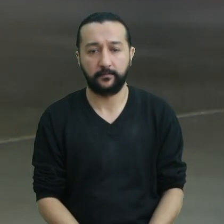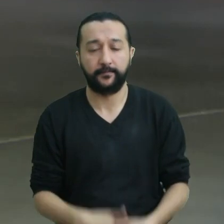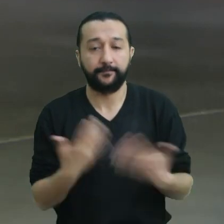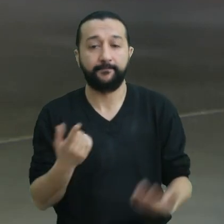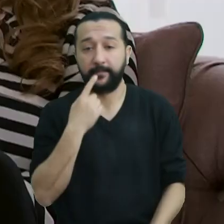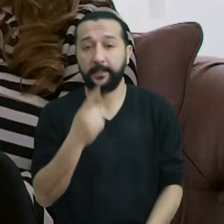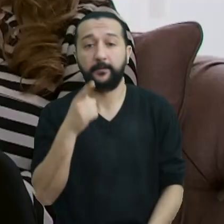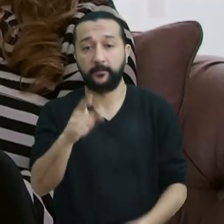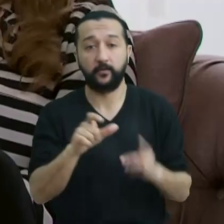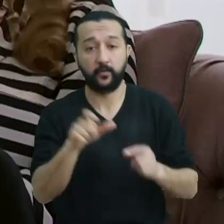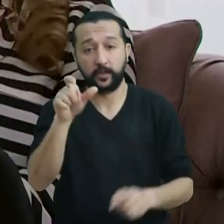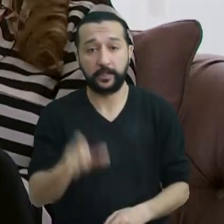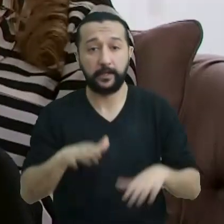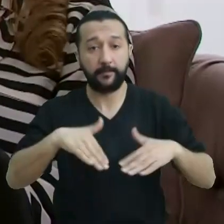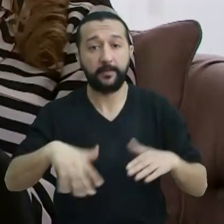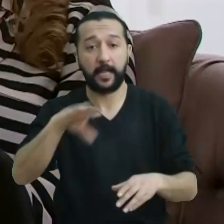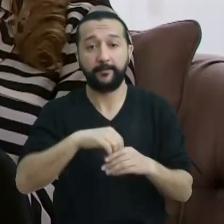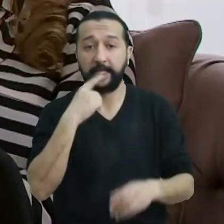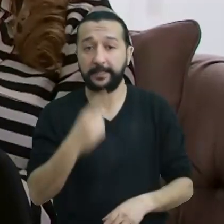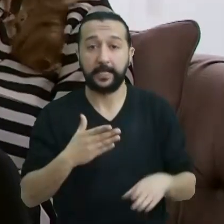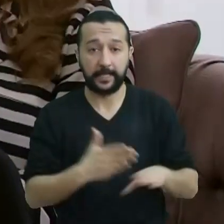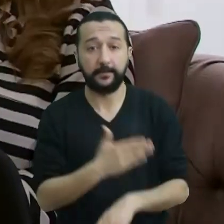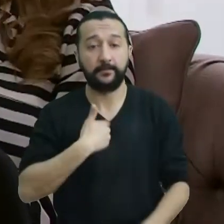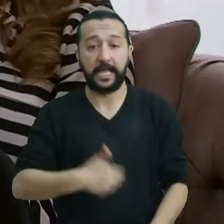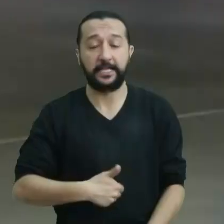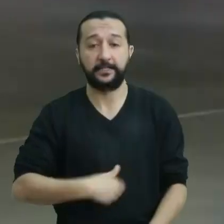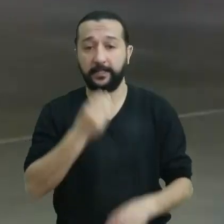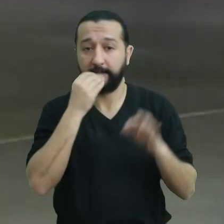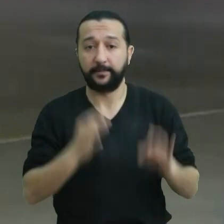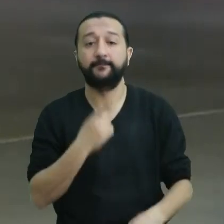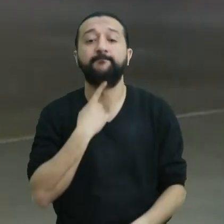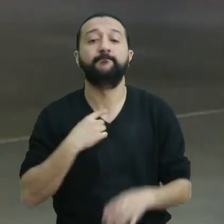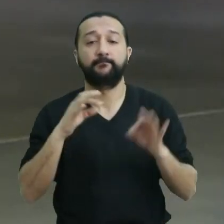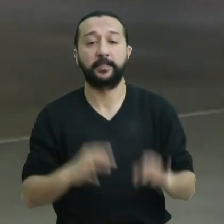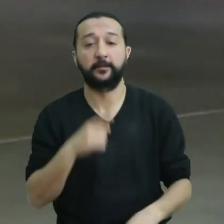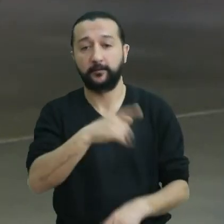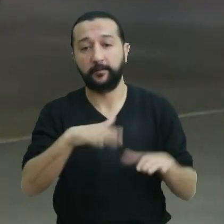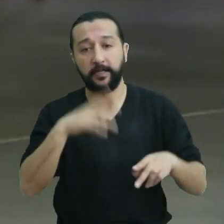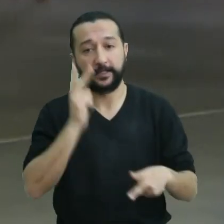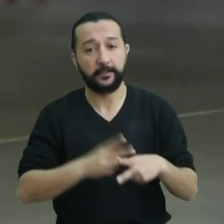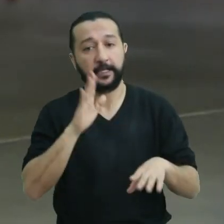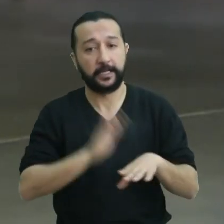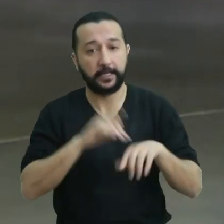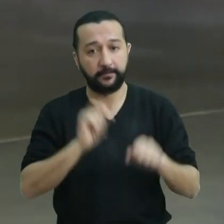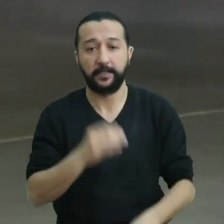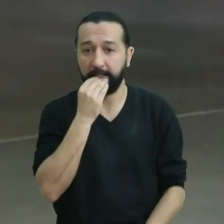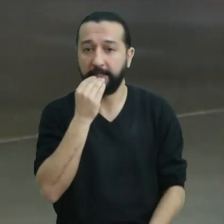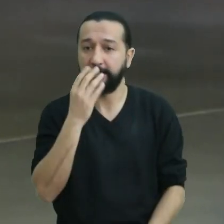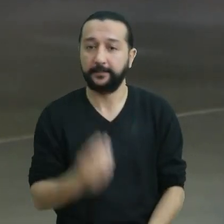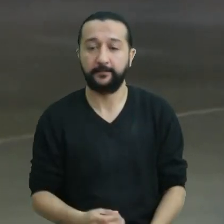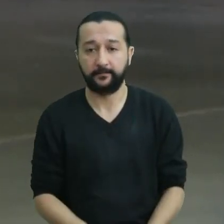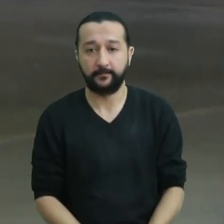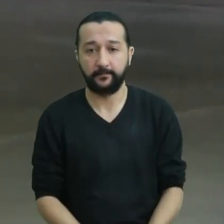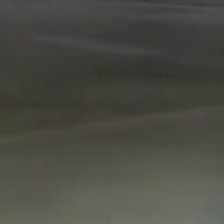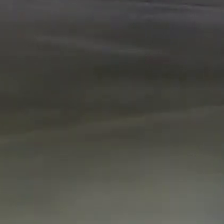Ya Şükrü filan, barbekü filan deyince hakikaten karnım acıktı, canım çekti ya. Şu barbeküyü bir an önce yapsalar da yesek.